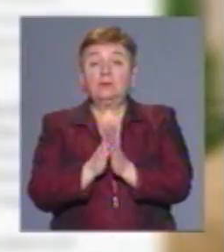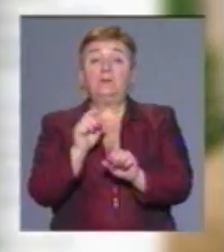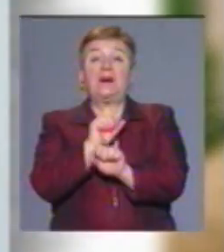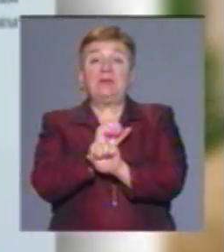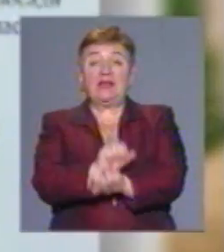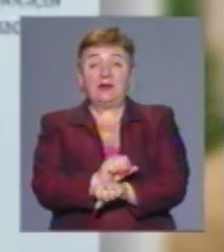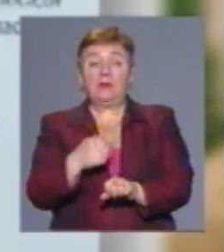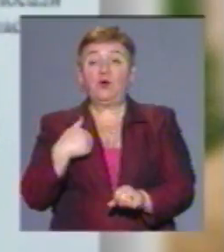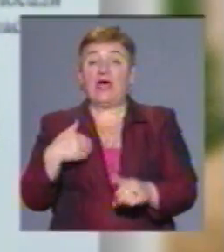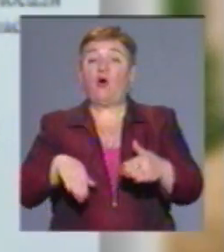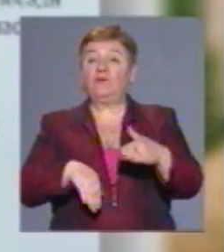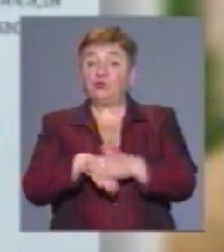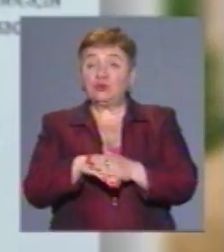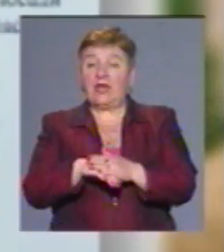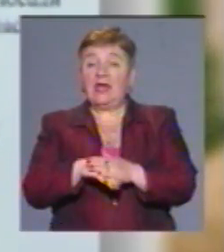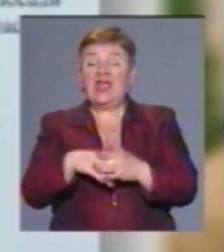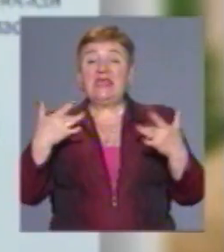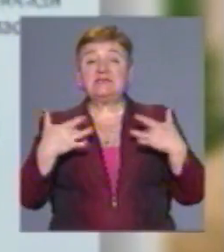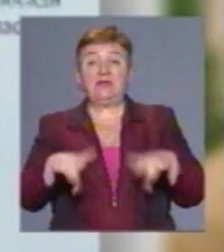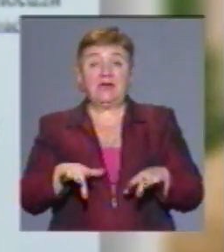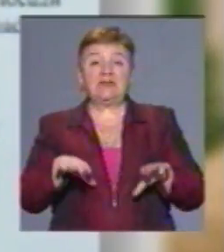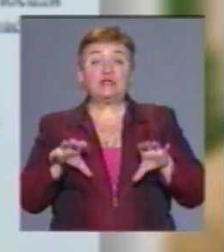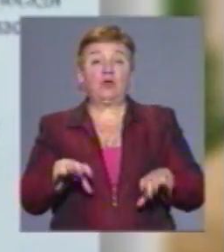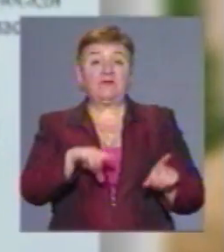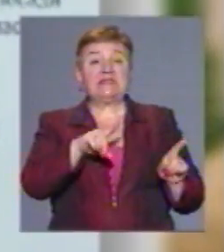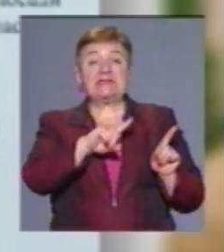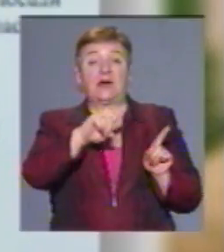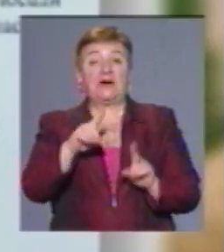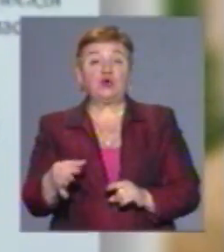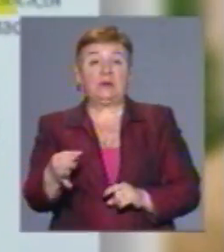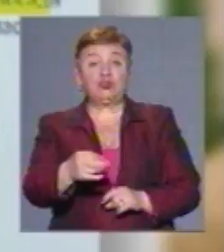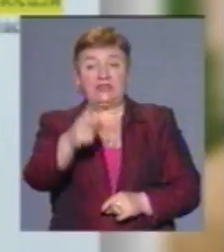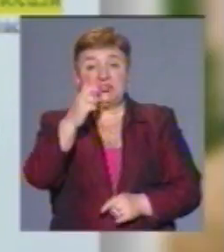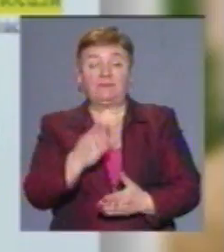у відпустці та звільнити мене з посади голови Закарпатської обласної державної